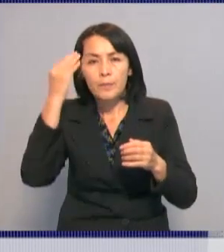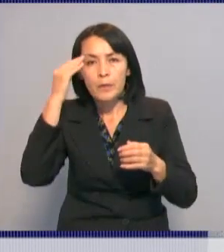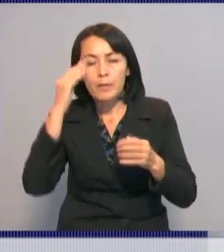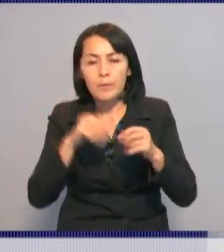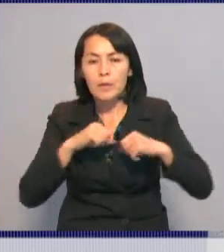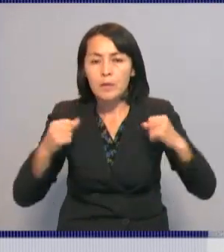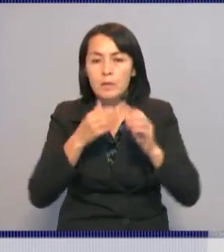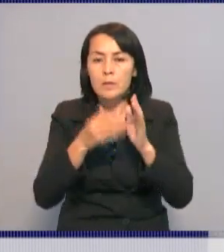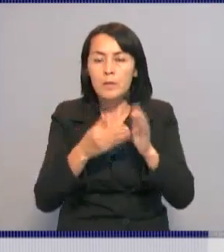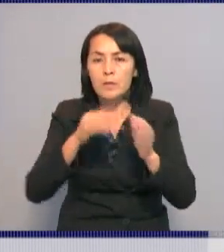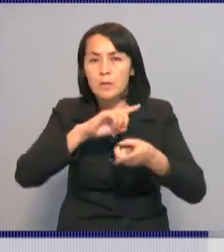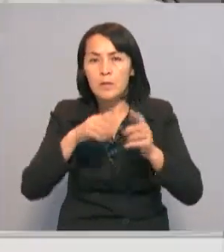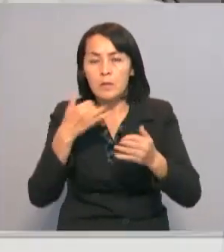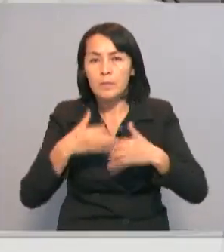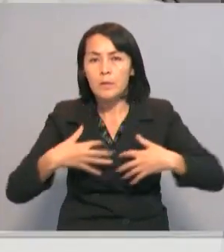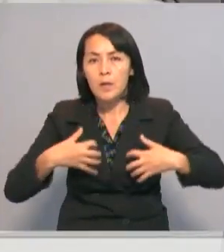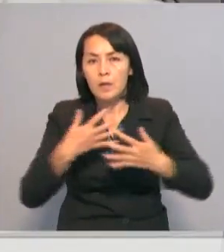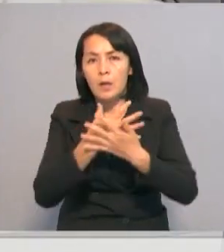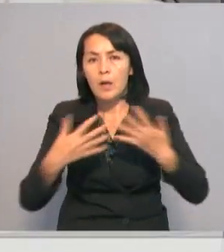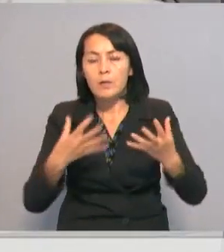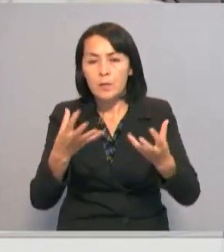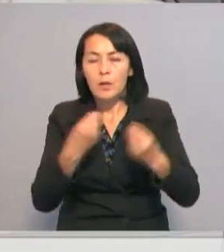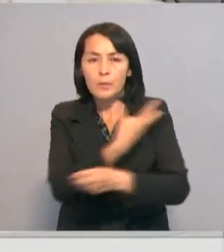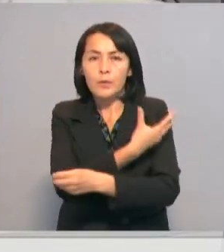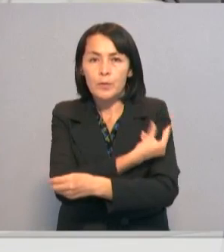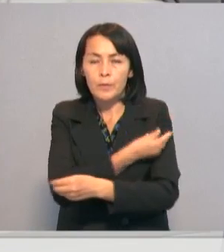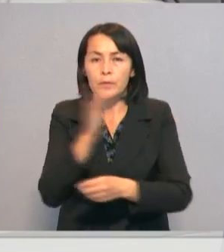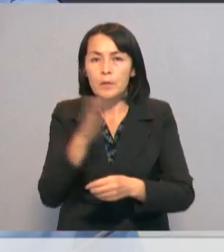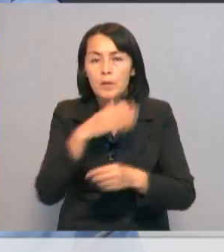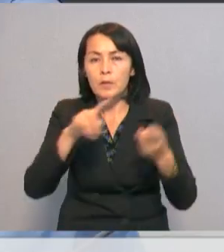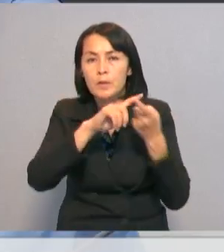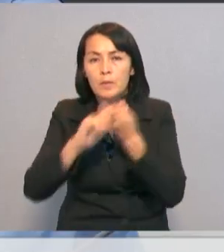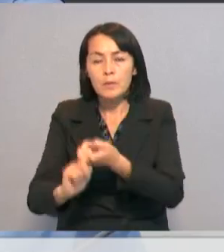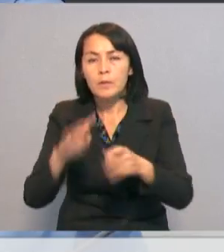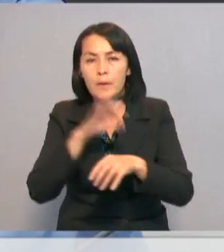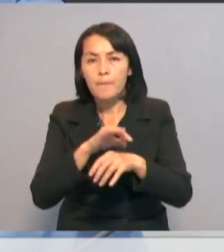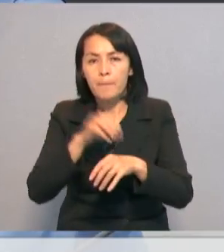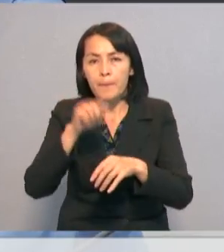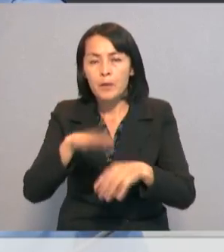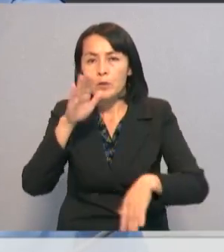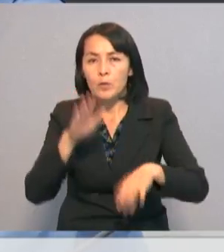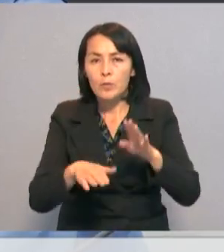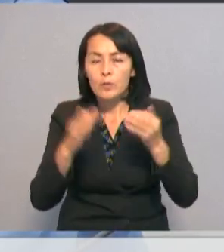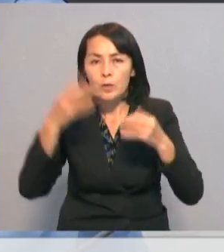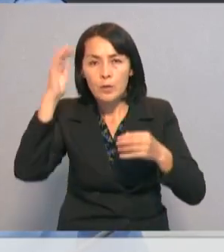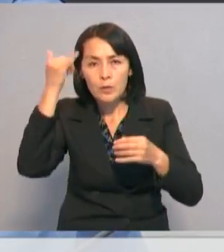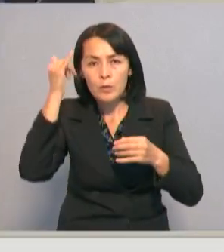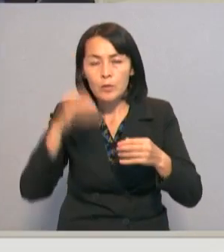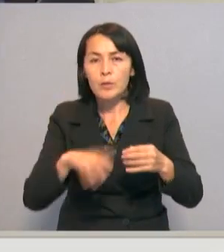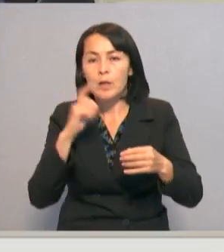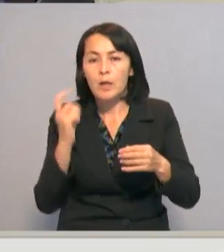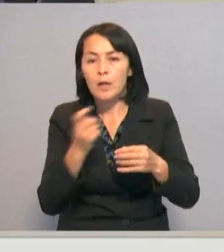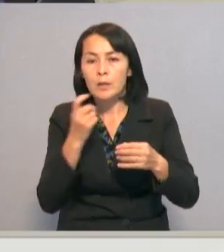эксперты призывает людей занимающихся животноводством получить вакцину для предотвращения распространения заболевания то есть лучше чтобы и животное и его